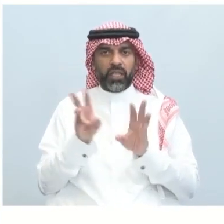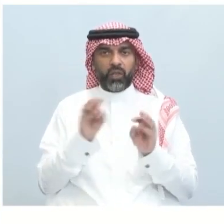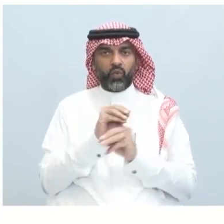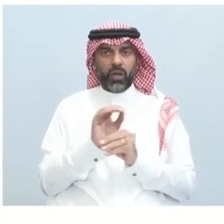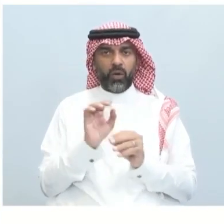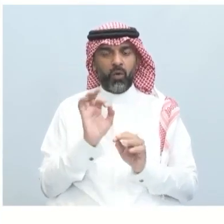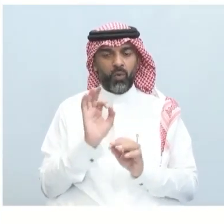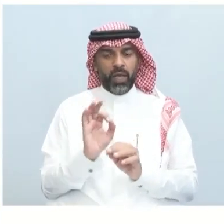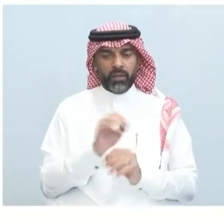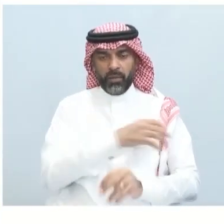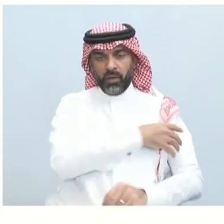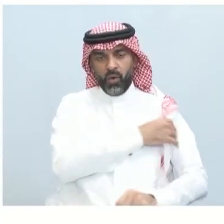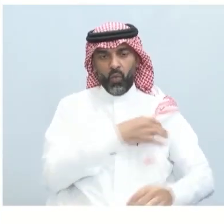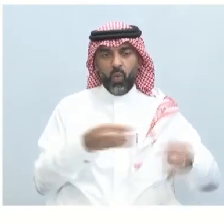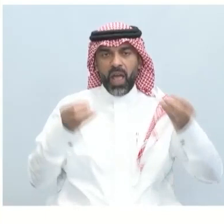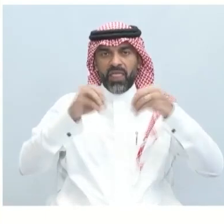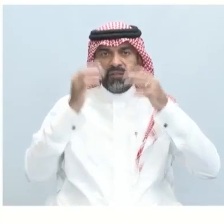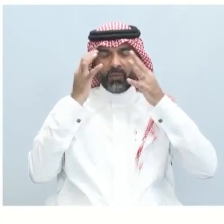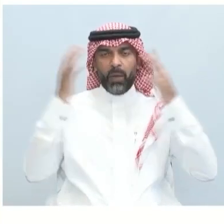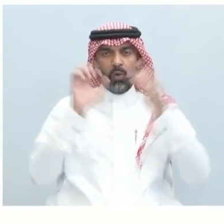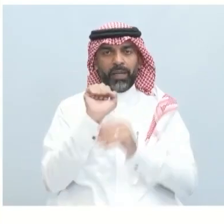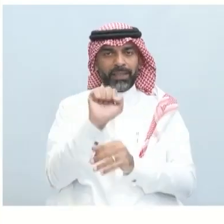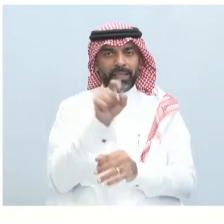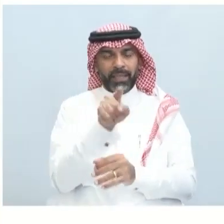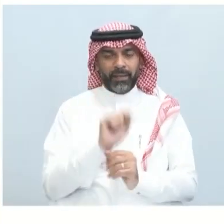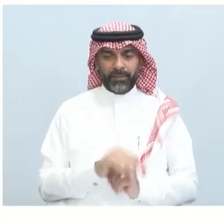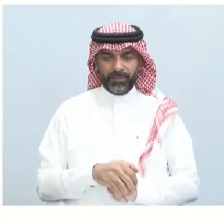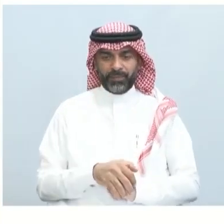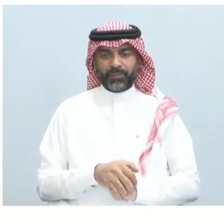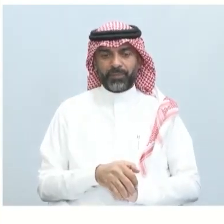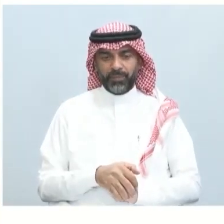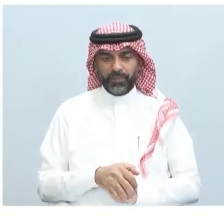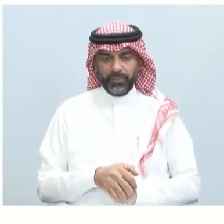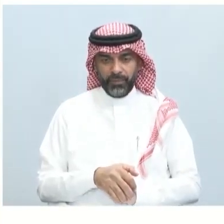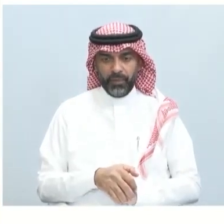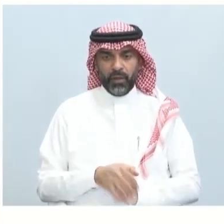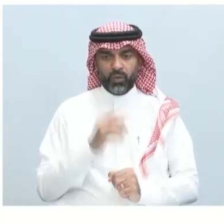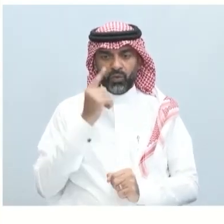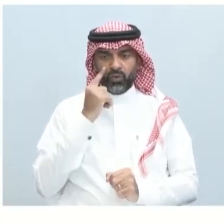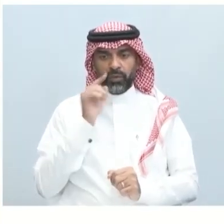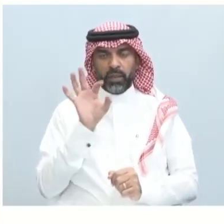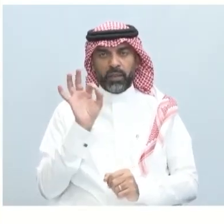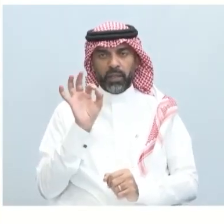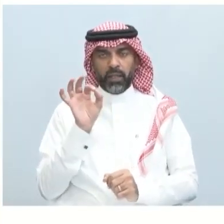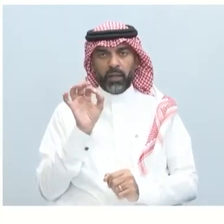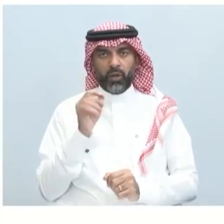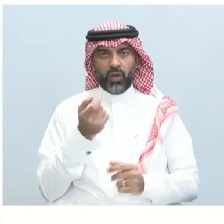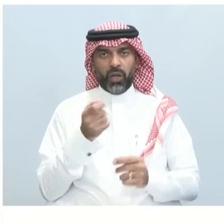وإضافة المعلومات الشخصية. هنا نقوم باختيار الخطة المجانية، بعد ذلك نيكست.